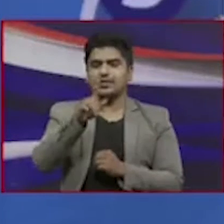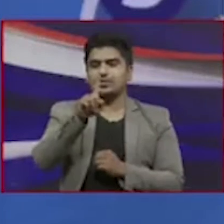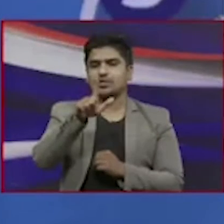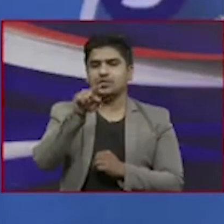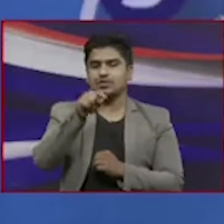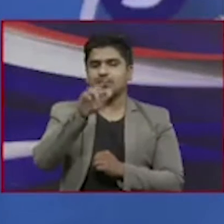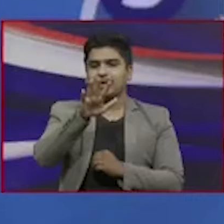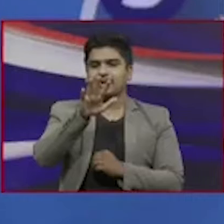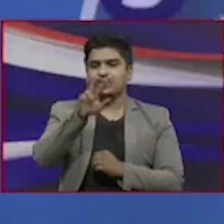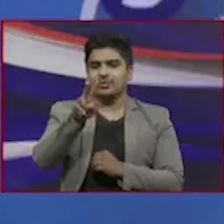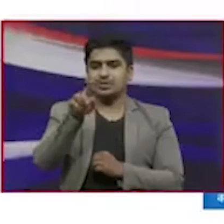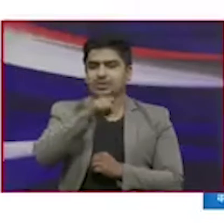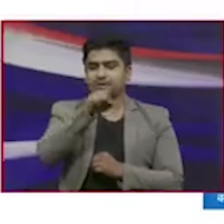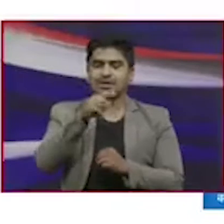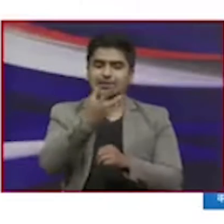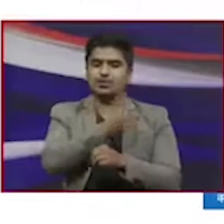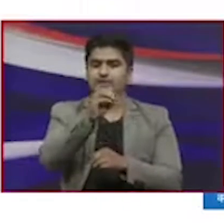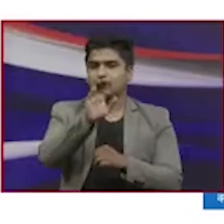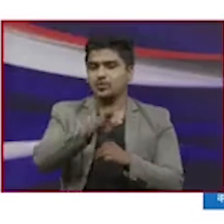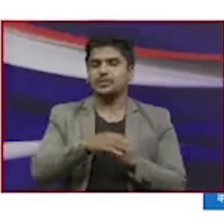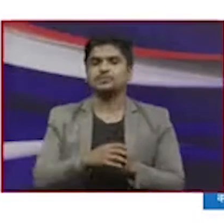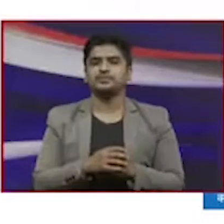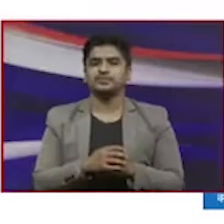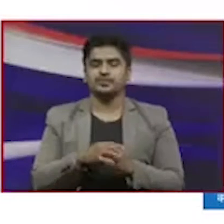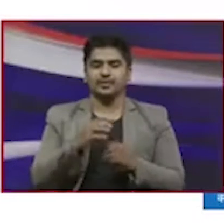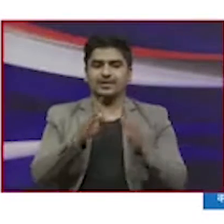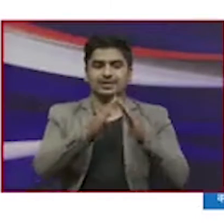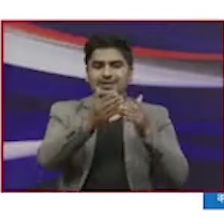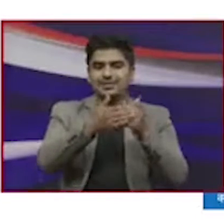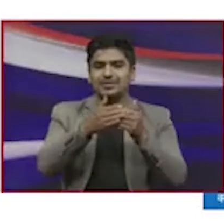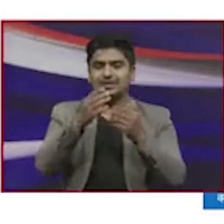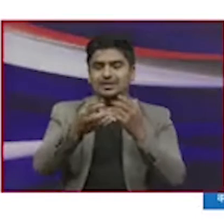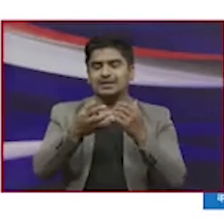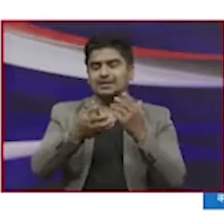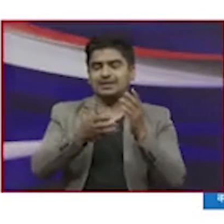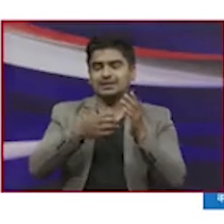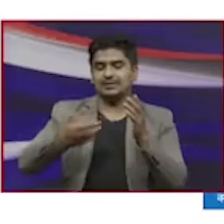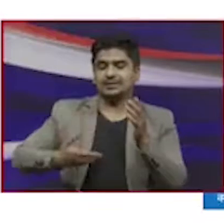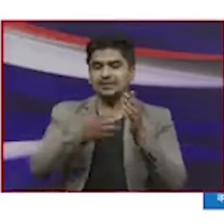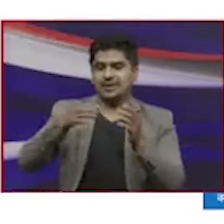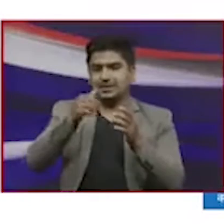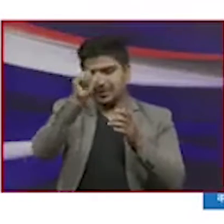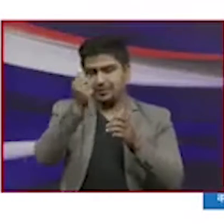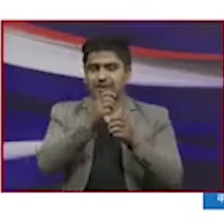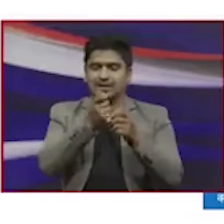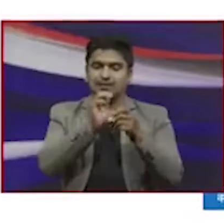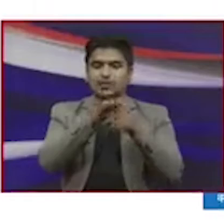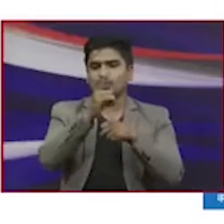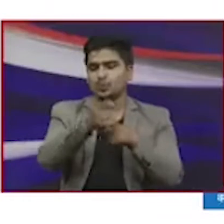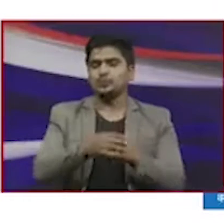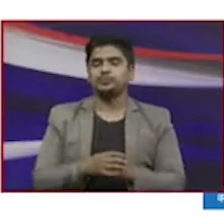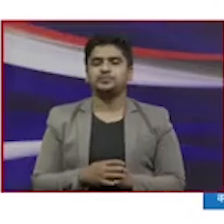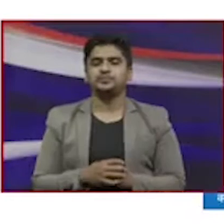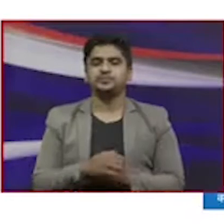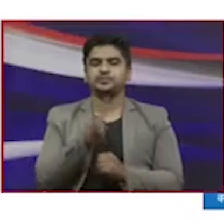भक्तपुर, ललितपुर, मकवानपुर, काभ्रेपलाञ्चोक, नवलपरासी पूर्व, कास्की, रूपन्देही र सुर्खेत रहेका छन्। अब